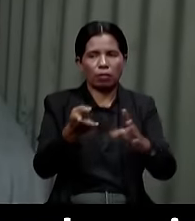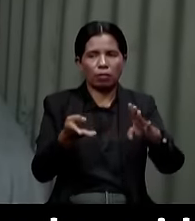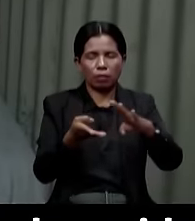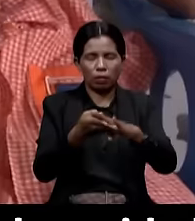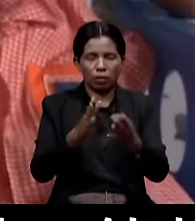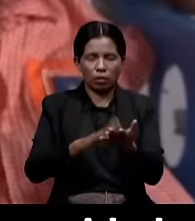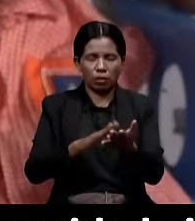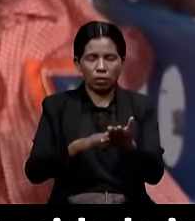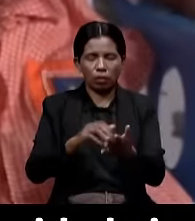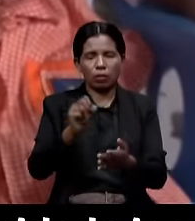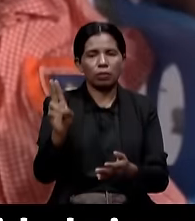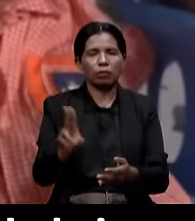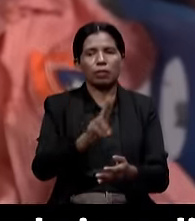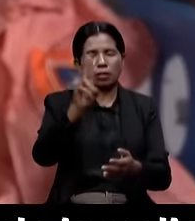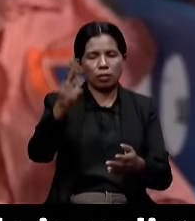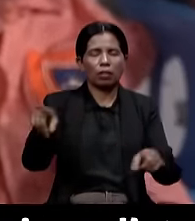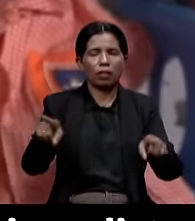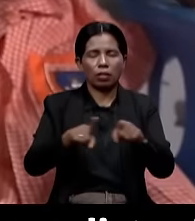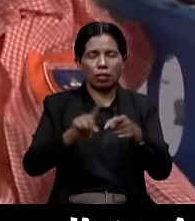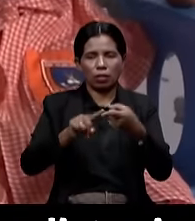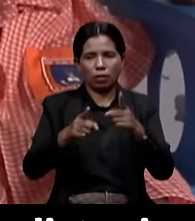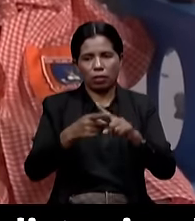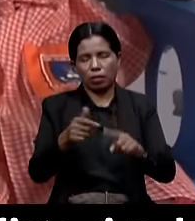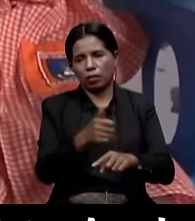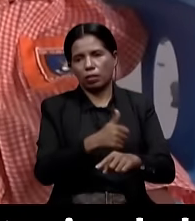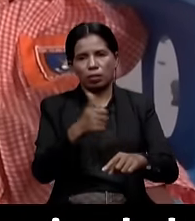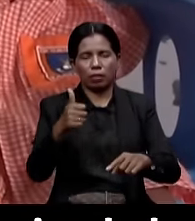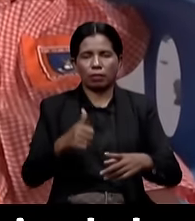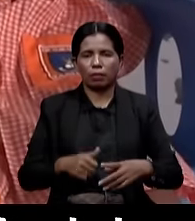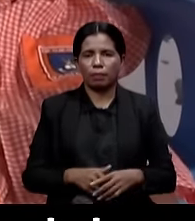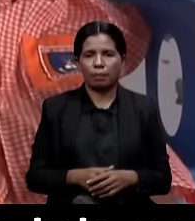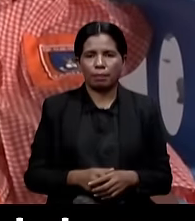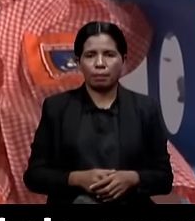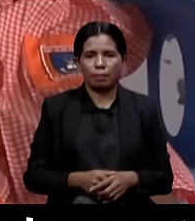ensino superior hanesan mos honia maluk sira selo.